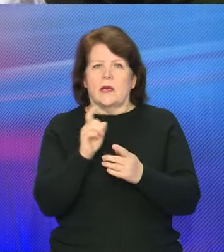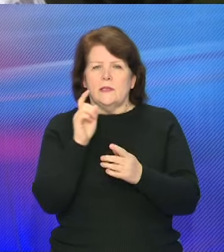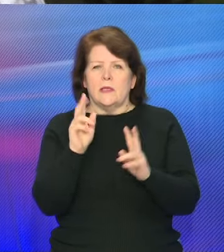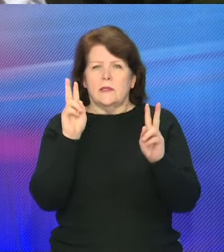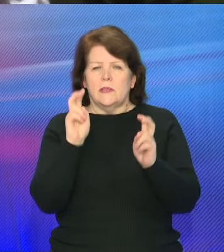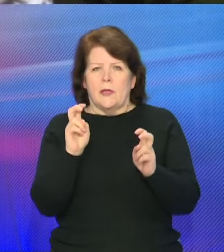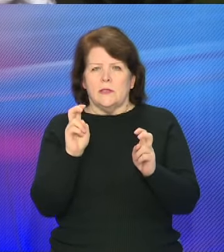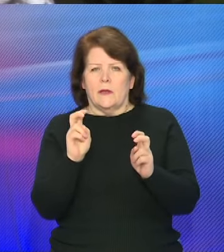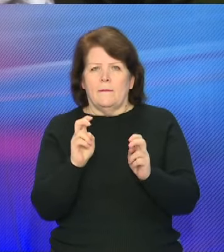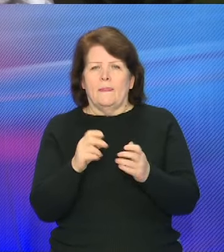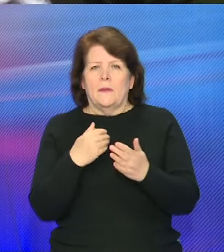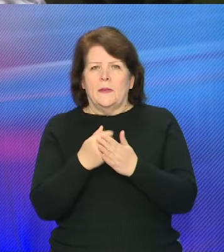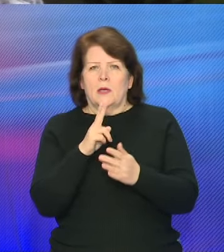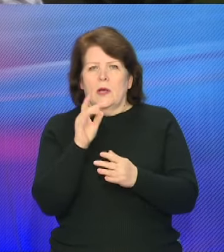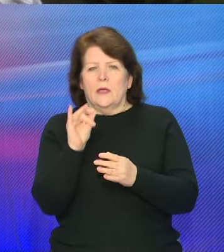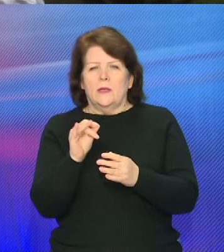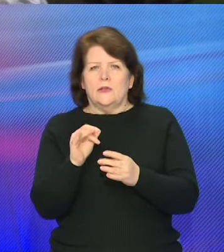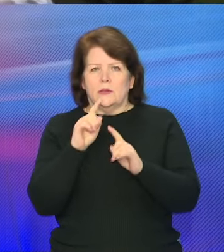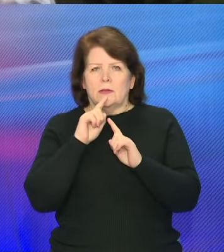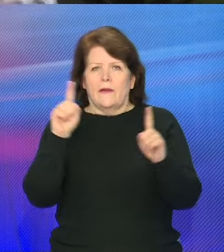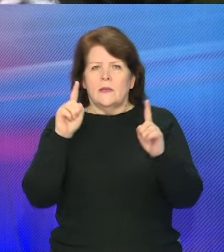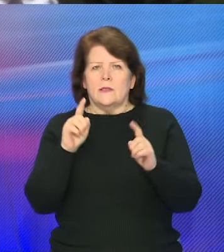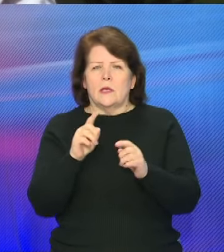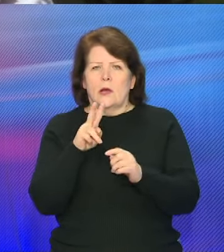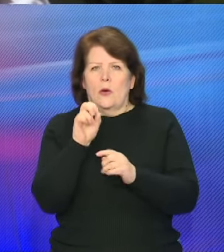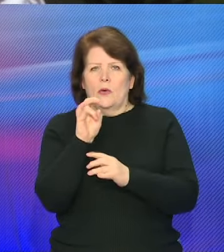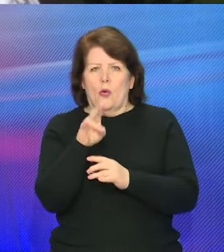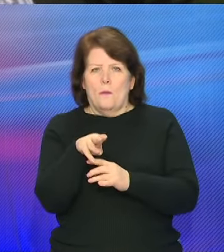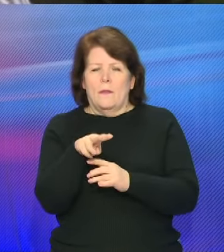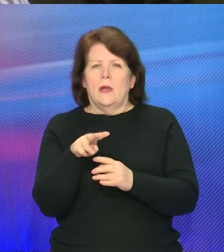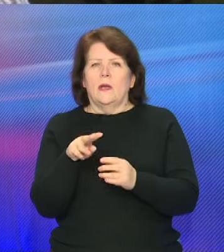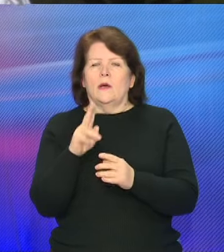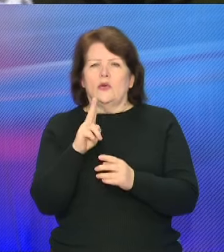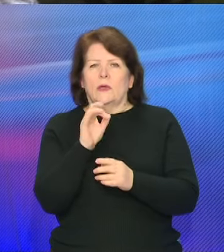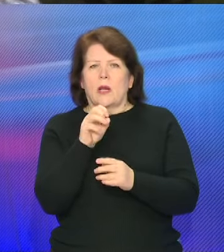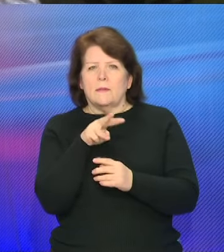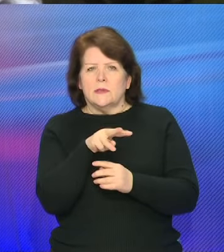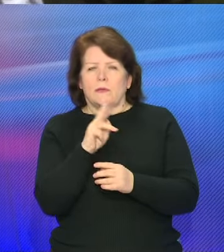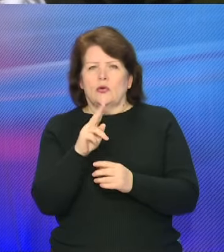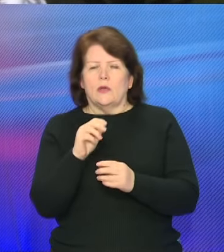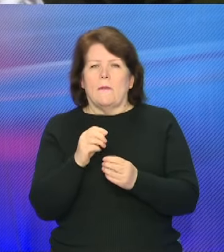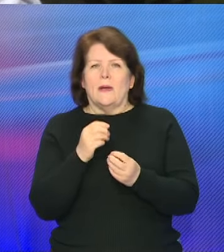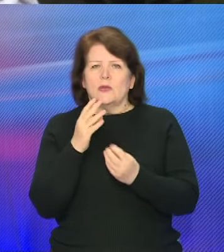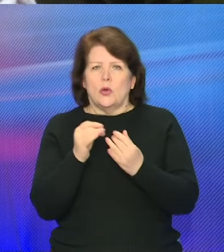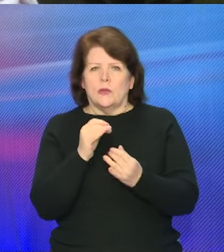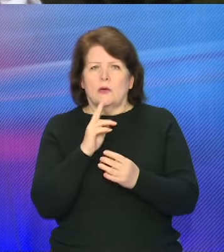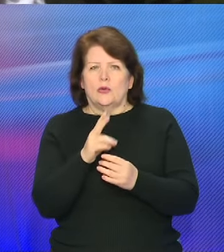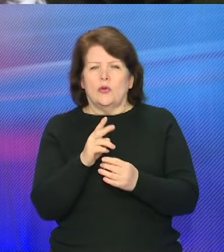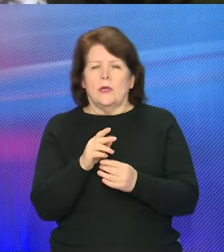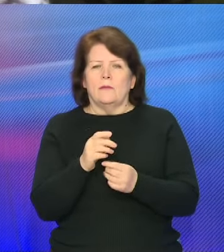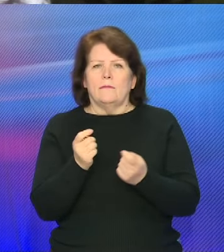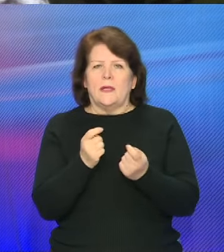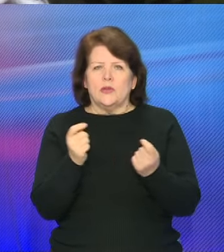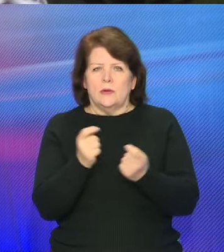тематике. Но, опять же, те же Карелищи славятся льноуборкой. Кто-то славится рапсом, кто-то подсолнухами, кто-то рожью и пшеницей.